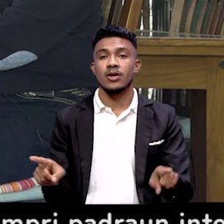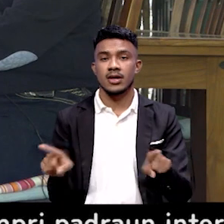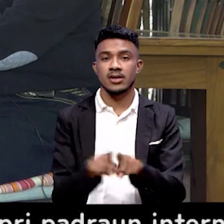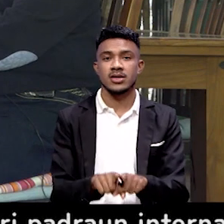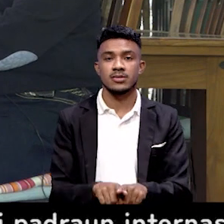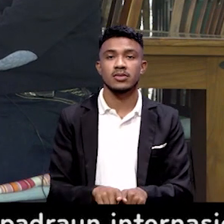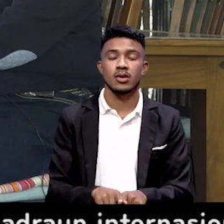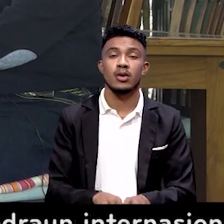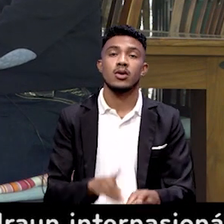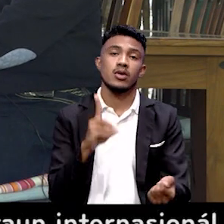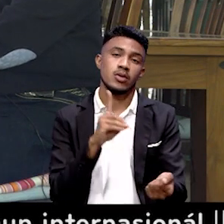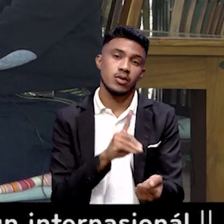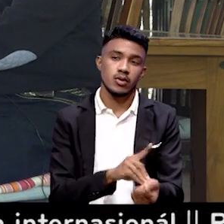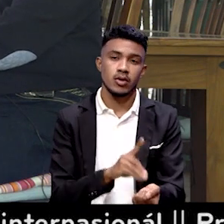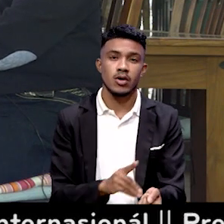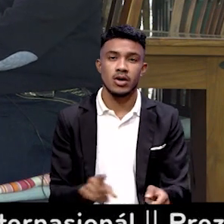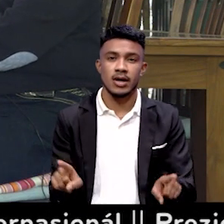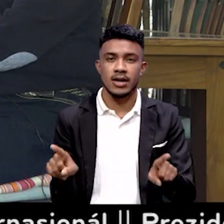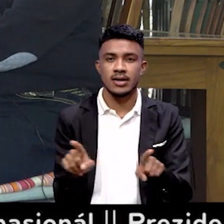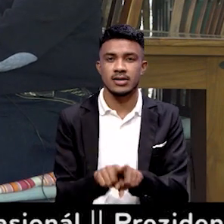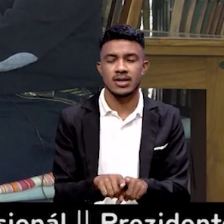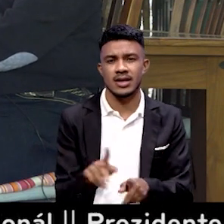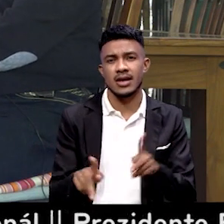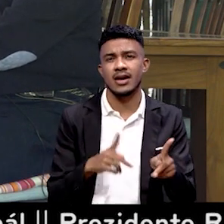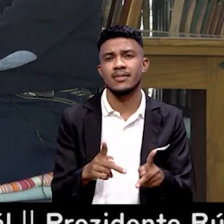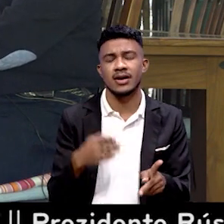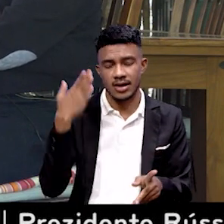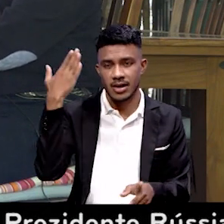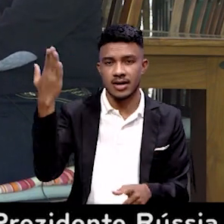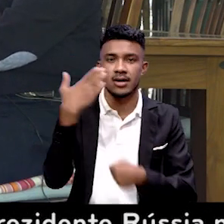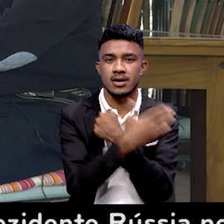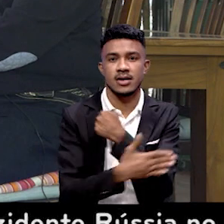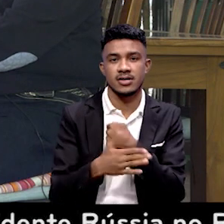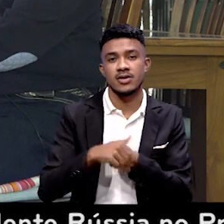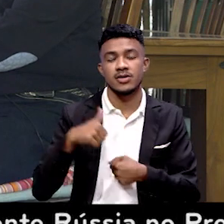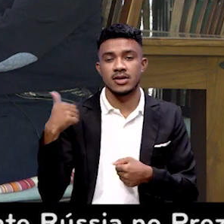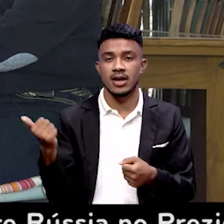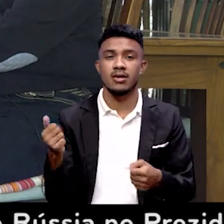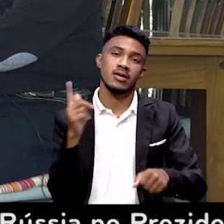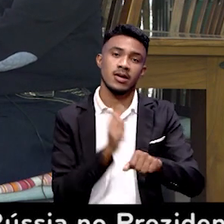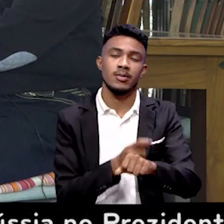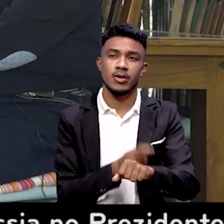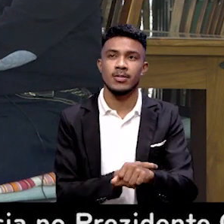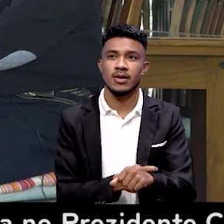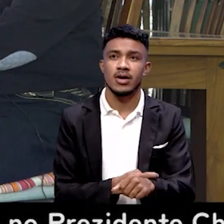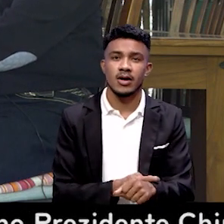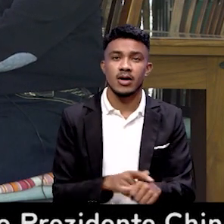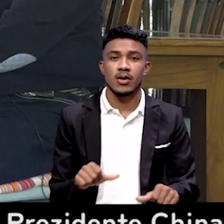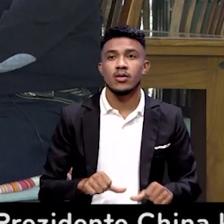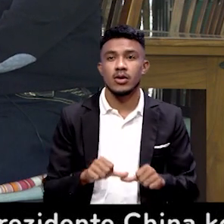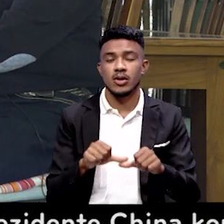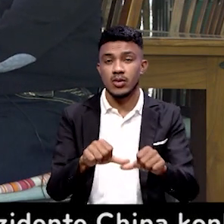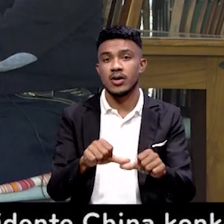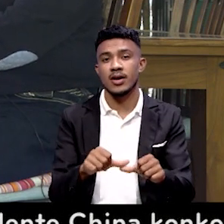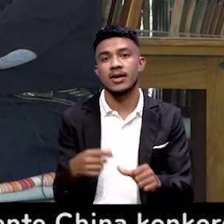dottor hanesan man be kola konta diplomasia ya ya lior situazione ne se continua ya referendum